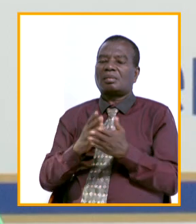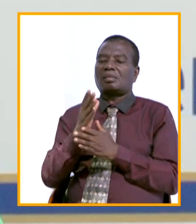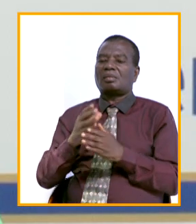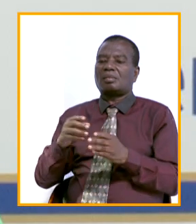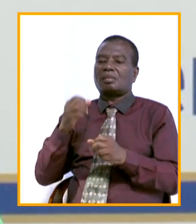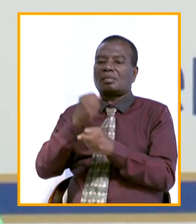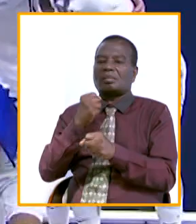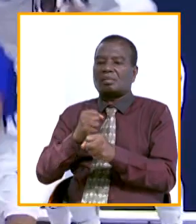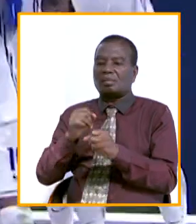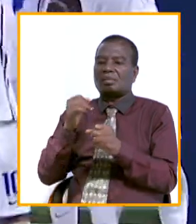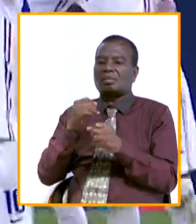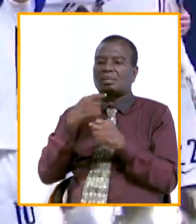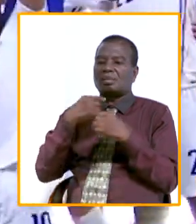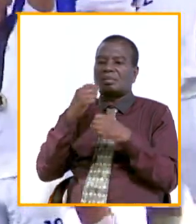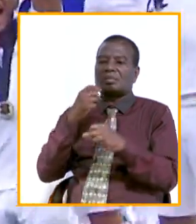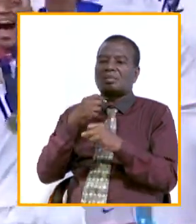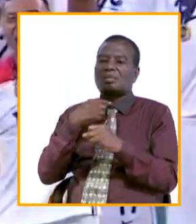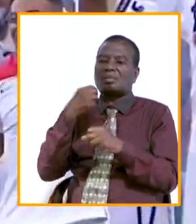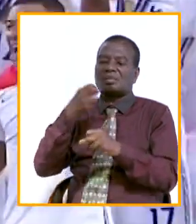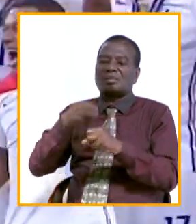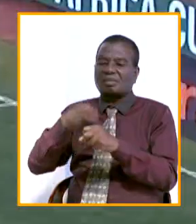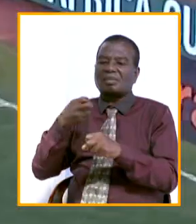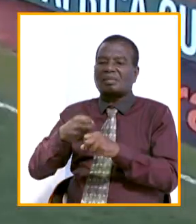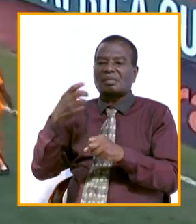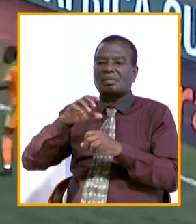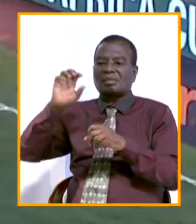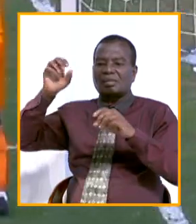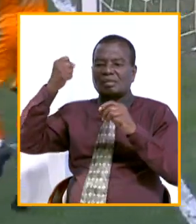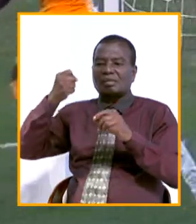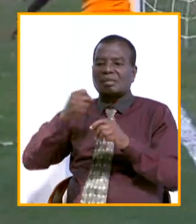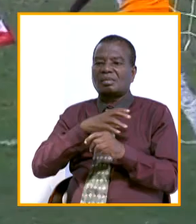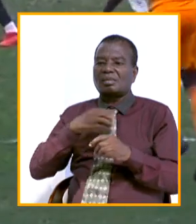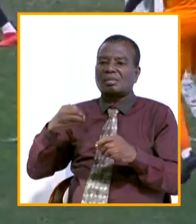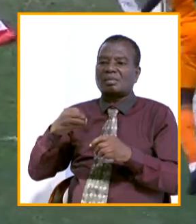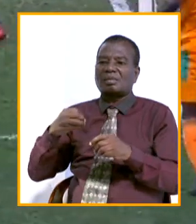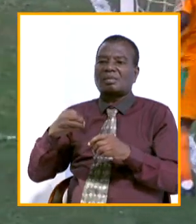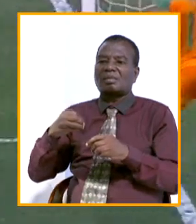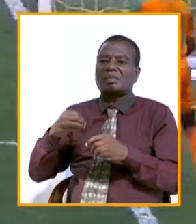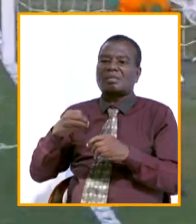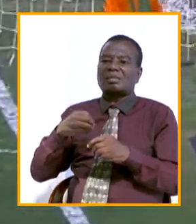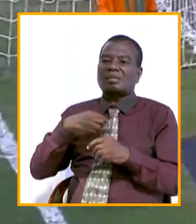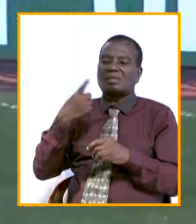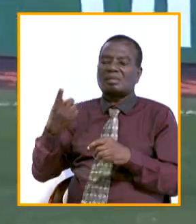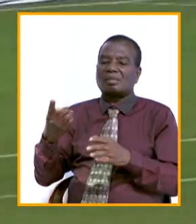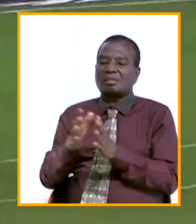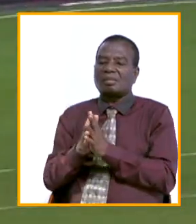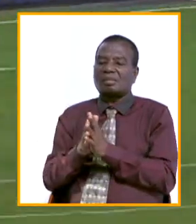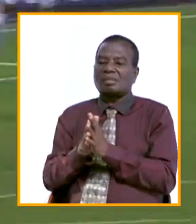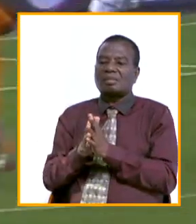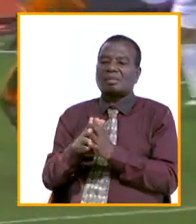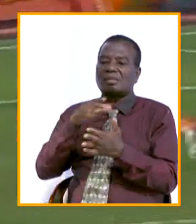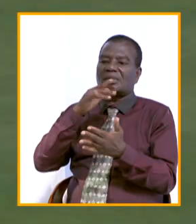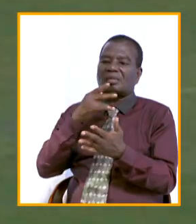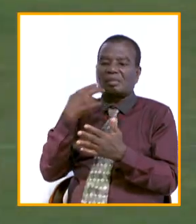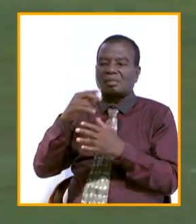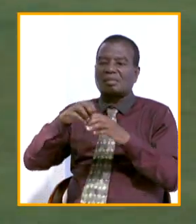tâche s'annonce difficile pour ces garçons devant le champion du monde, le sélectionneur des éléphants, Patrice Baumel, espère